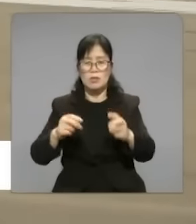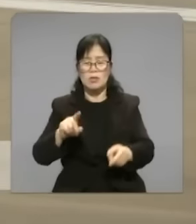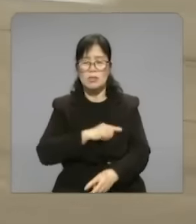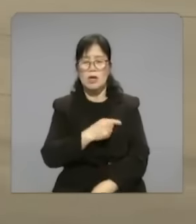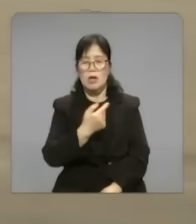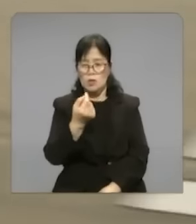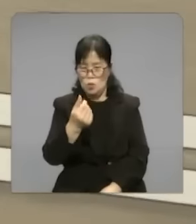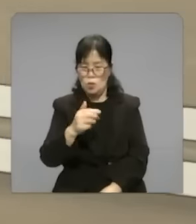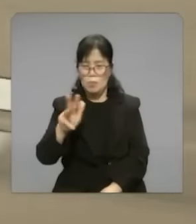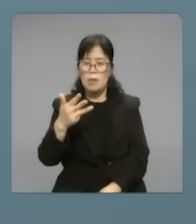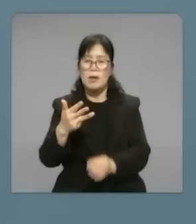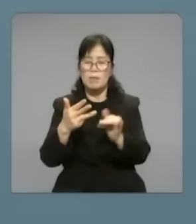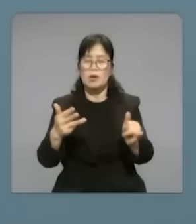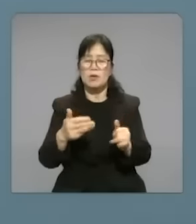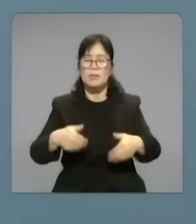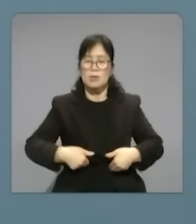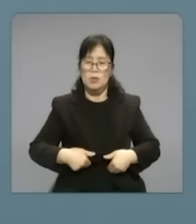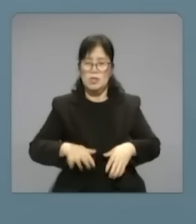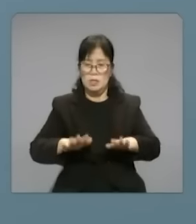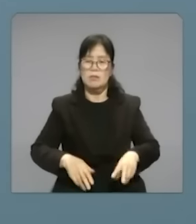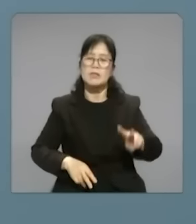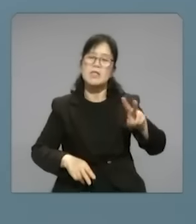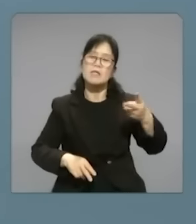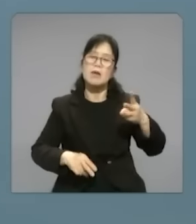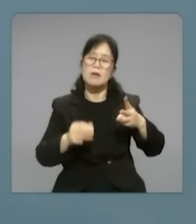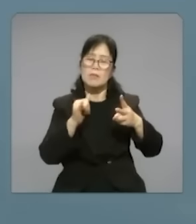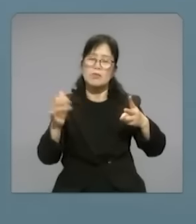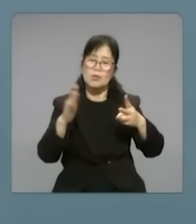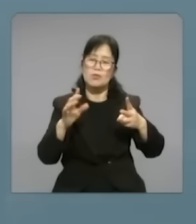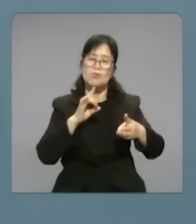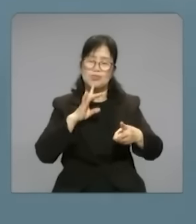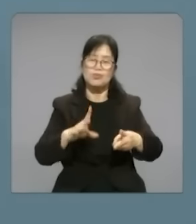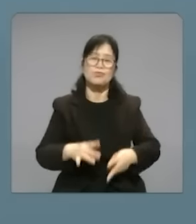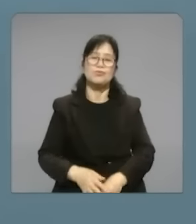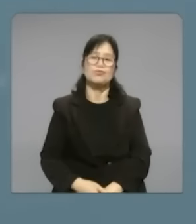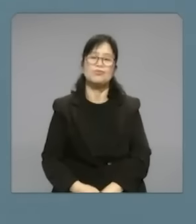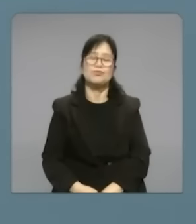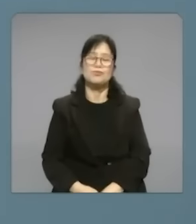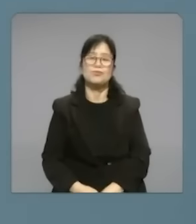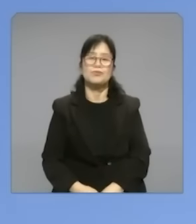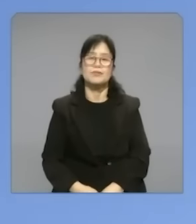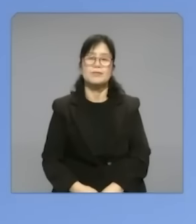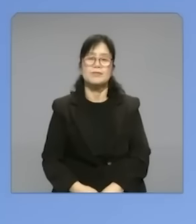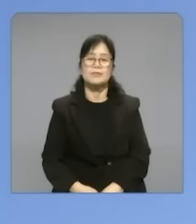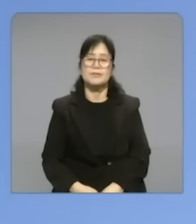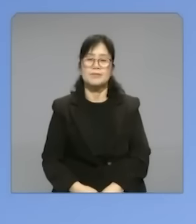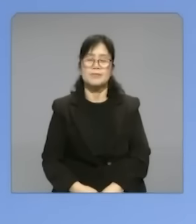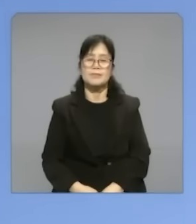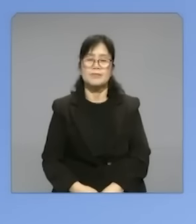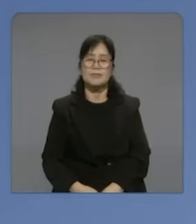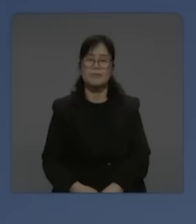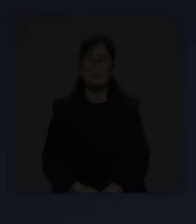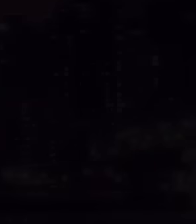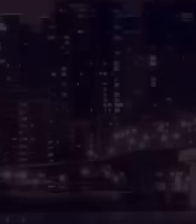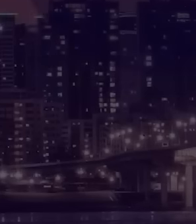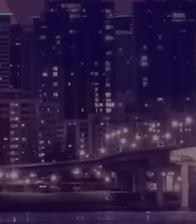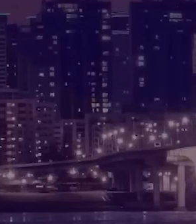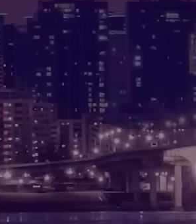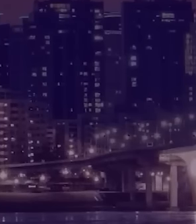800명이 필요하지만 현재 4분의 1 수준에 불과한 실정입니다. OBS 뉴스 갈태웅입니다.